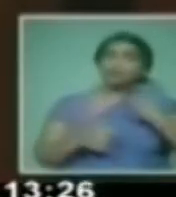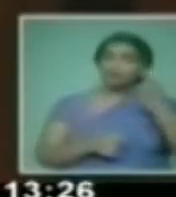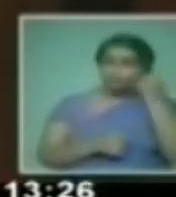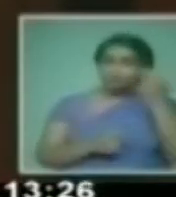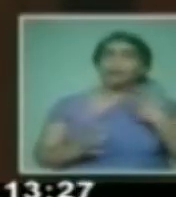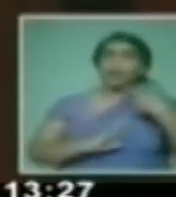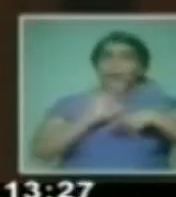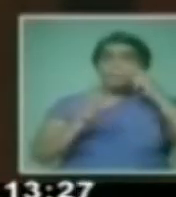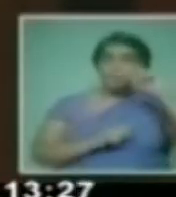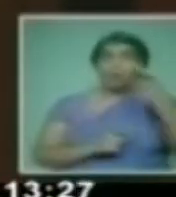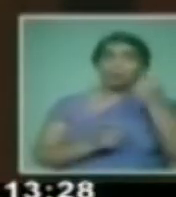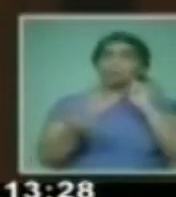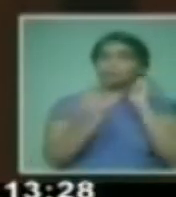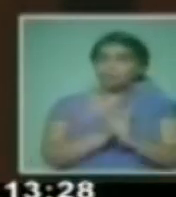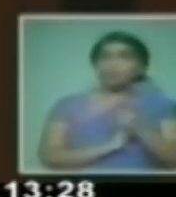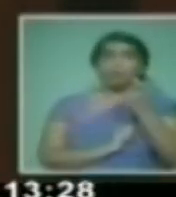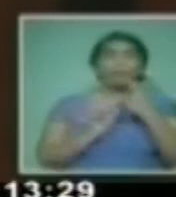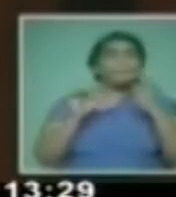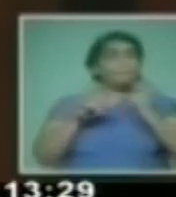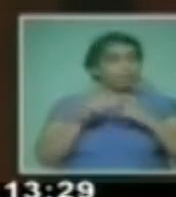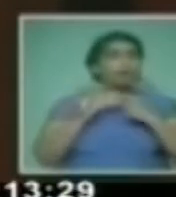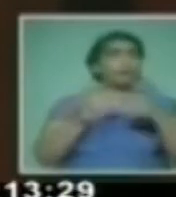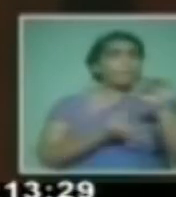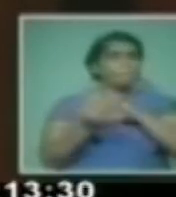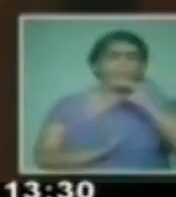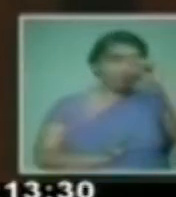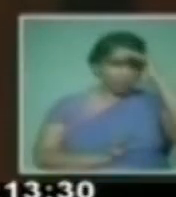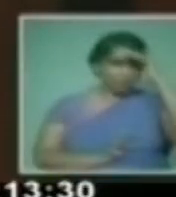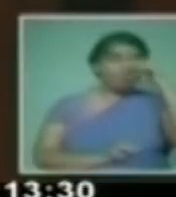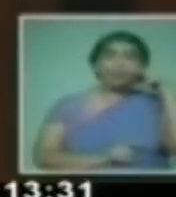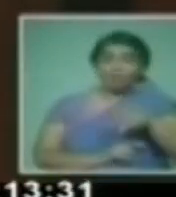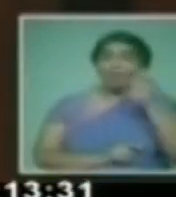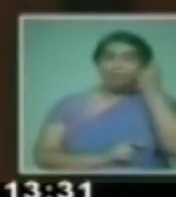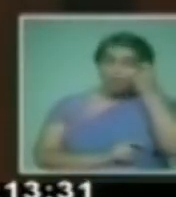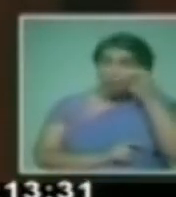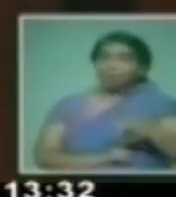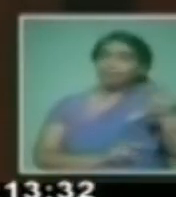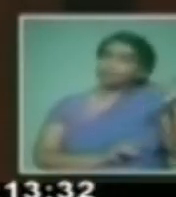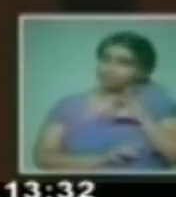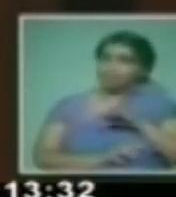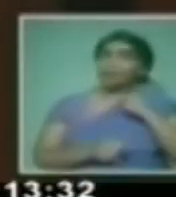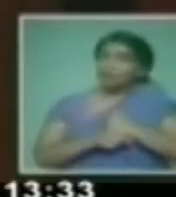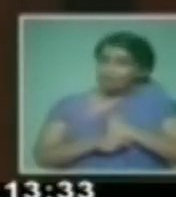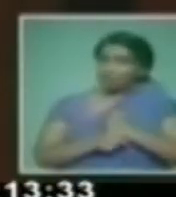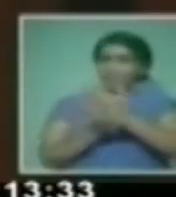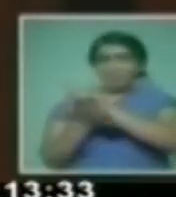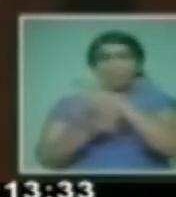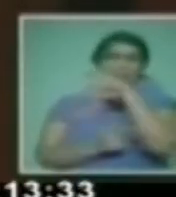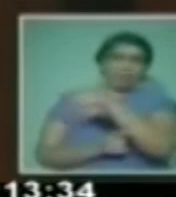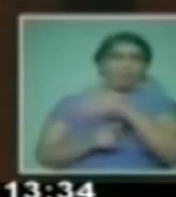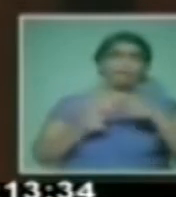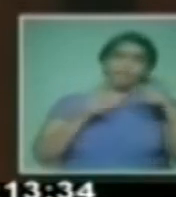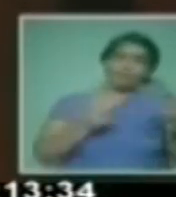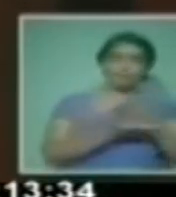பிரச்சனை எமக்கு புரிகின்றது. மக்கள் கேட்பது பொருளாதார பிரச்சினைக்கு தீர்வும் ஜனநாயக சுதந்திரம் என்பனவாகும். அந்த யோசனையை கொண்டு வாருங்கள். ஆளும்